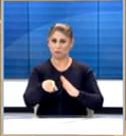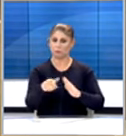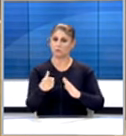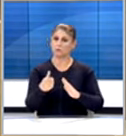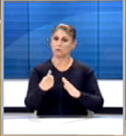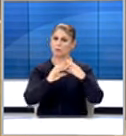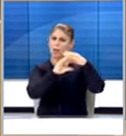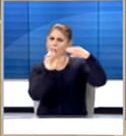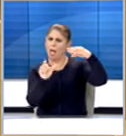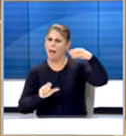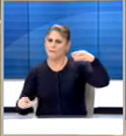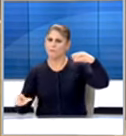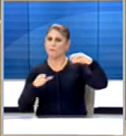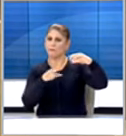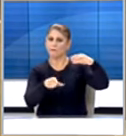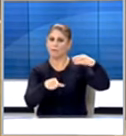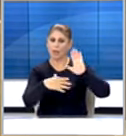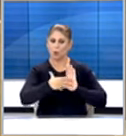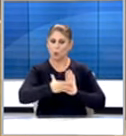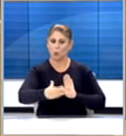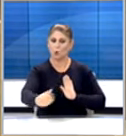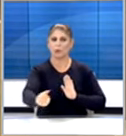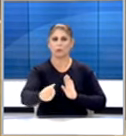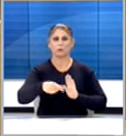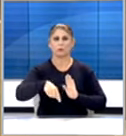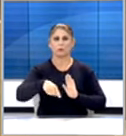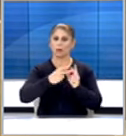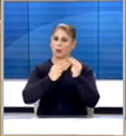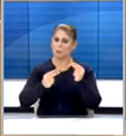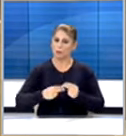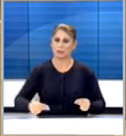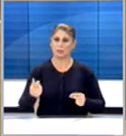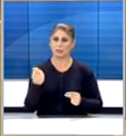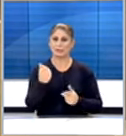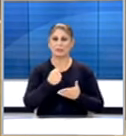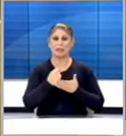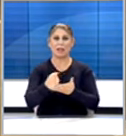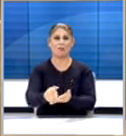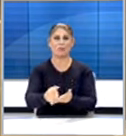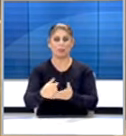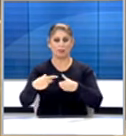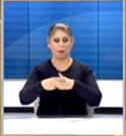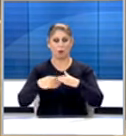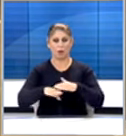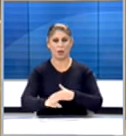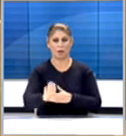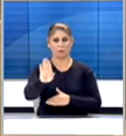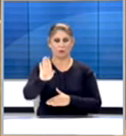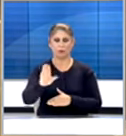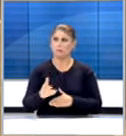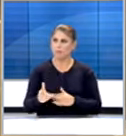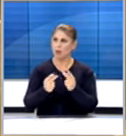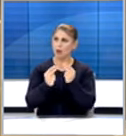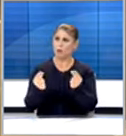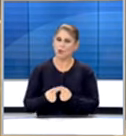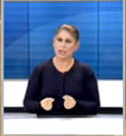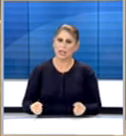της Εύβοιας, για να απορροφήσετε, λέει, αποτελεσματικότερα τα κονδύλια του Ταμείου Ανάκαμψης. Ποιο είναι το